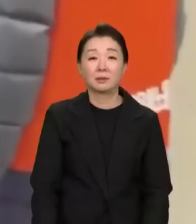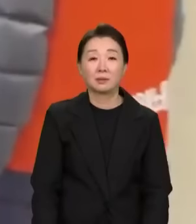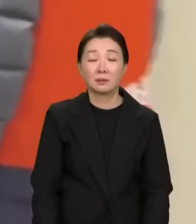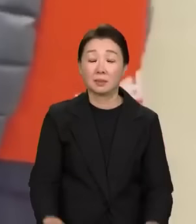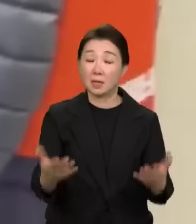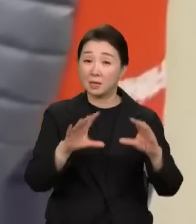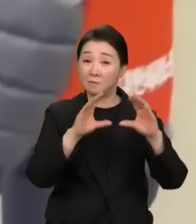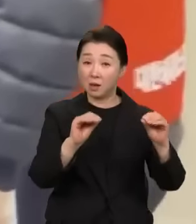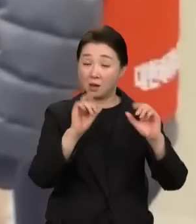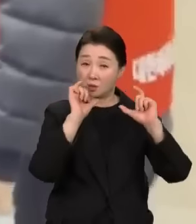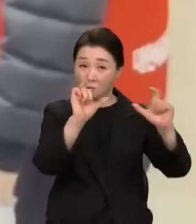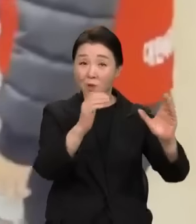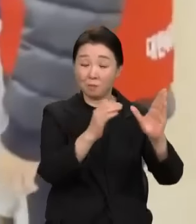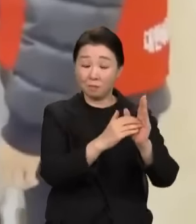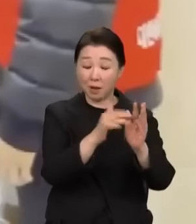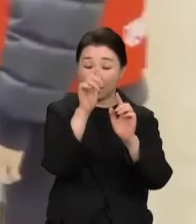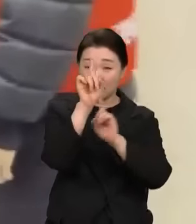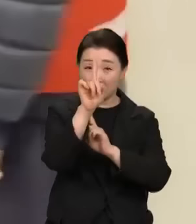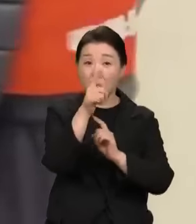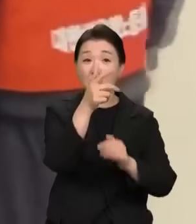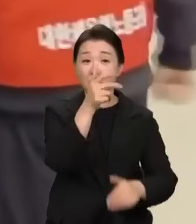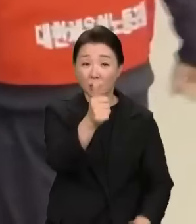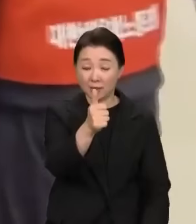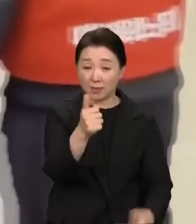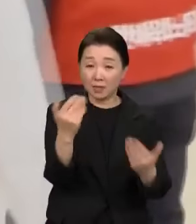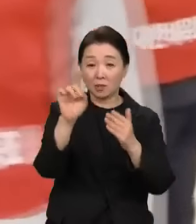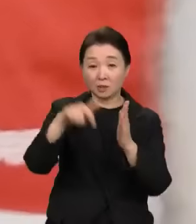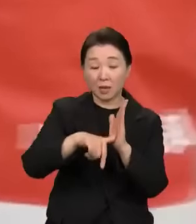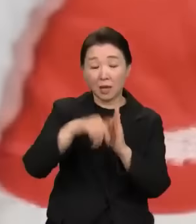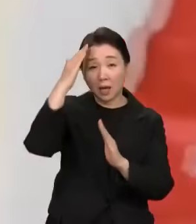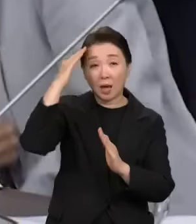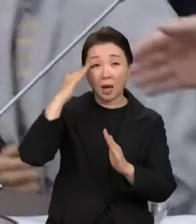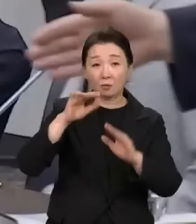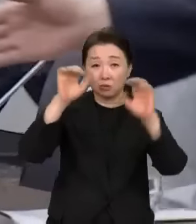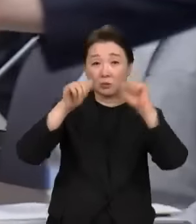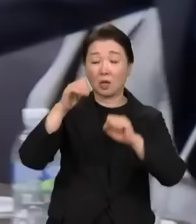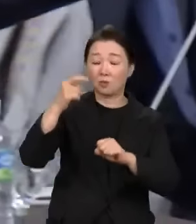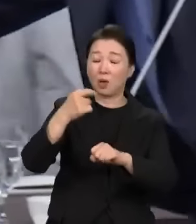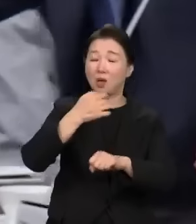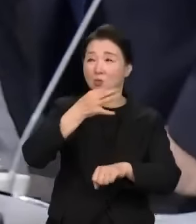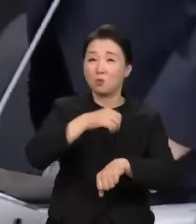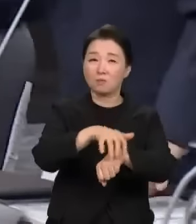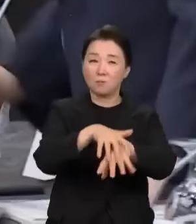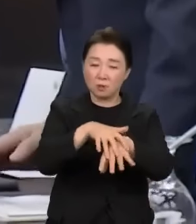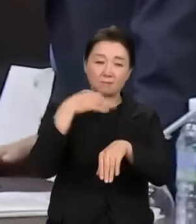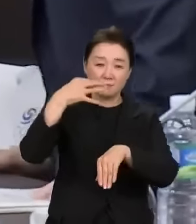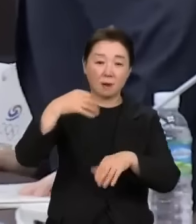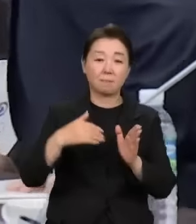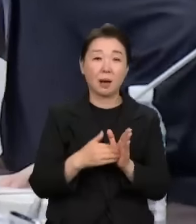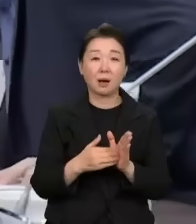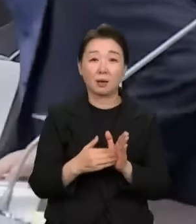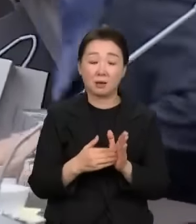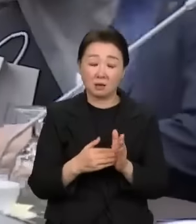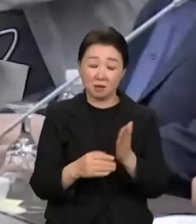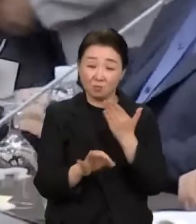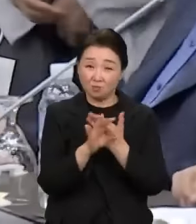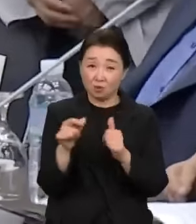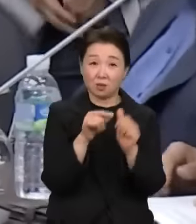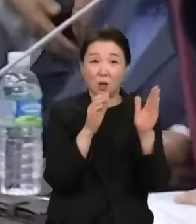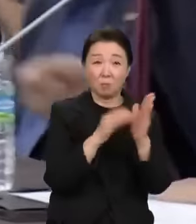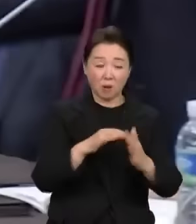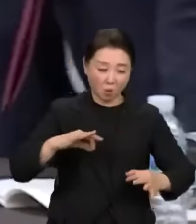직무 정지 통보를 받은 이기흥 회장의 출근길에 대한체육회 노조의 목소리가 울려 퍼졌습니다. 부정 채용을 비롯해